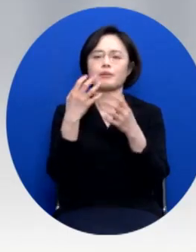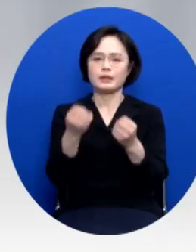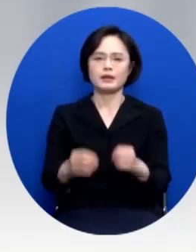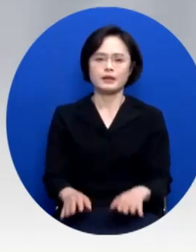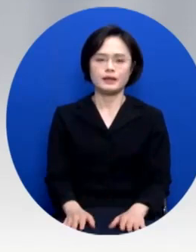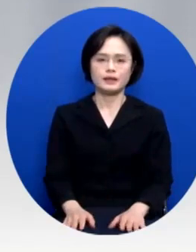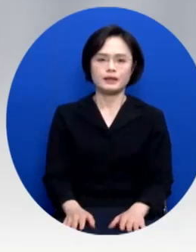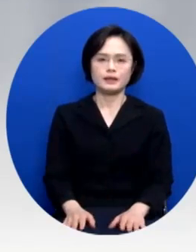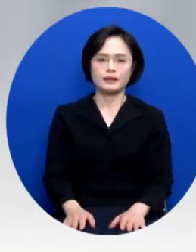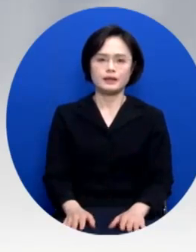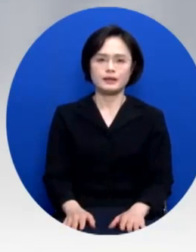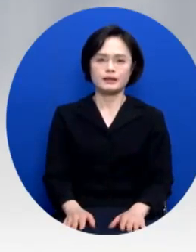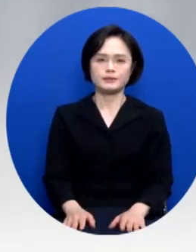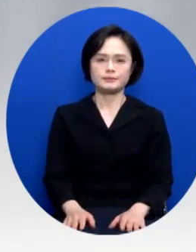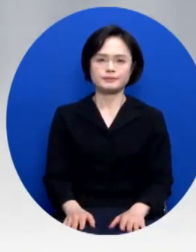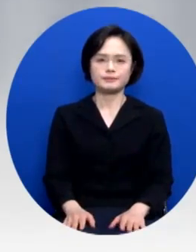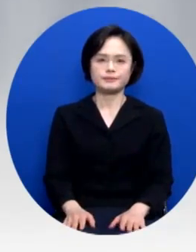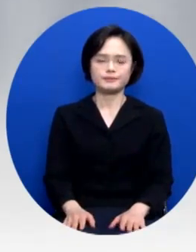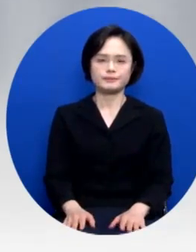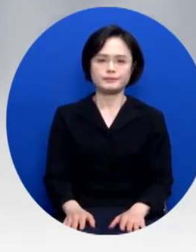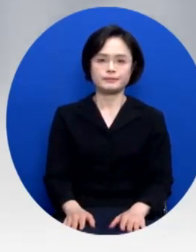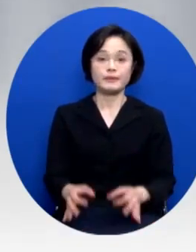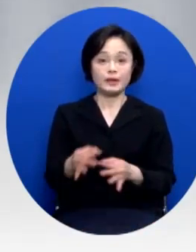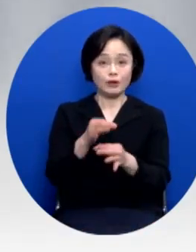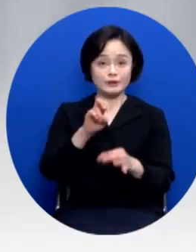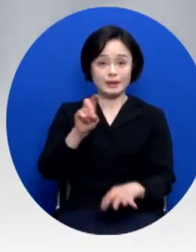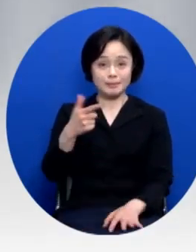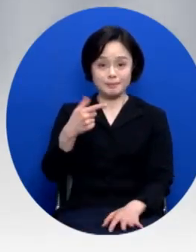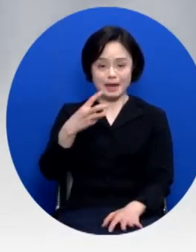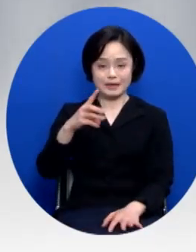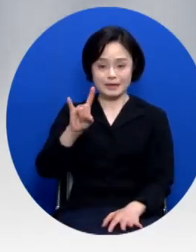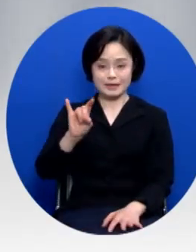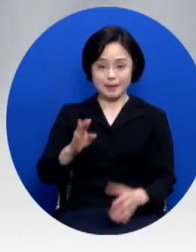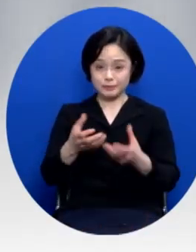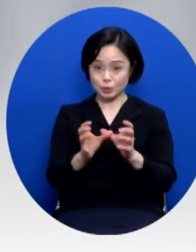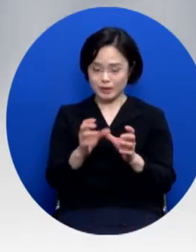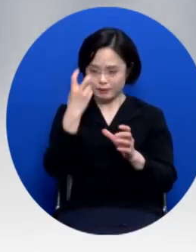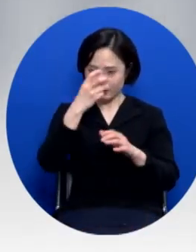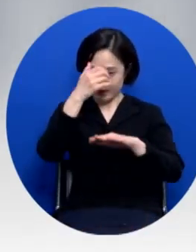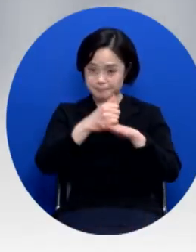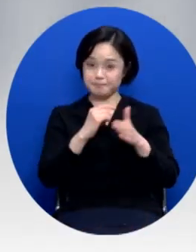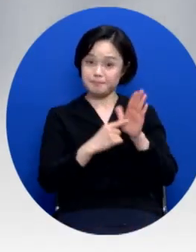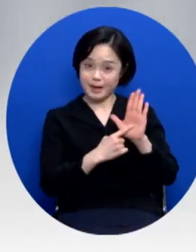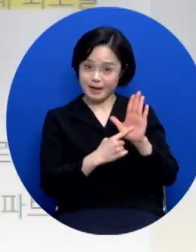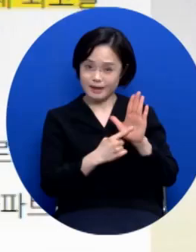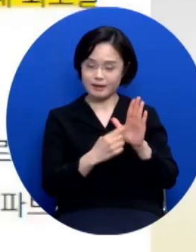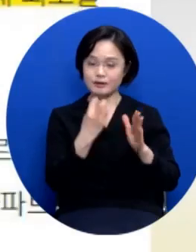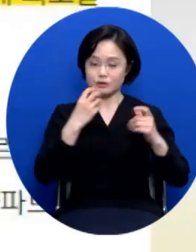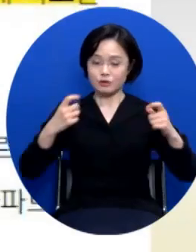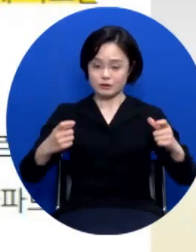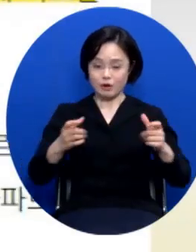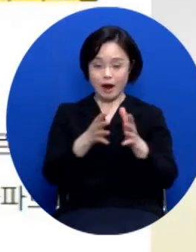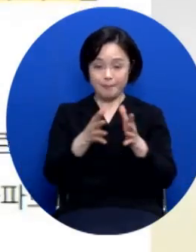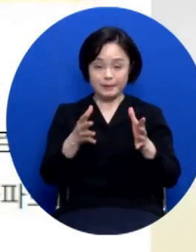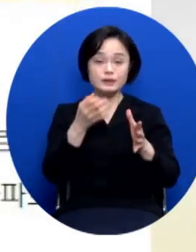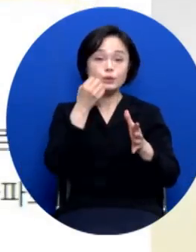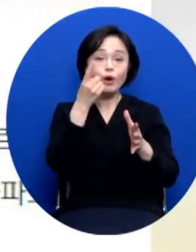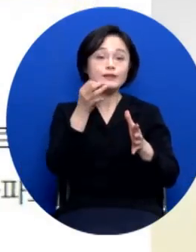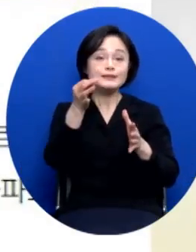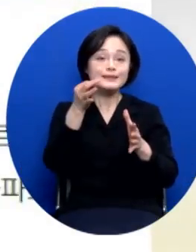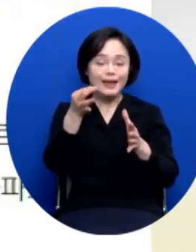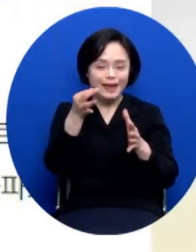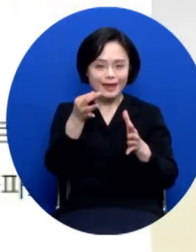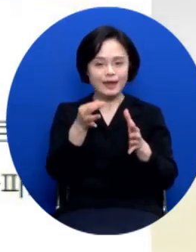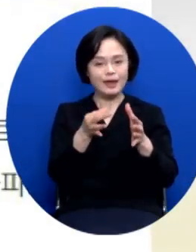부동산 정보 제공업체 경제만랩에 따르면 1월 서울 아파트의 월세 거래 약 8,200건 가운데 전용